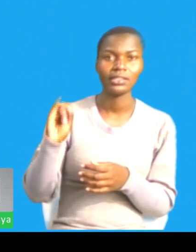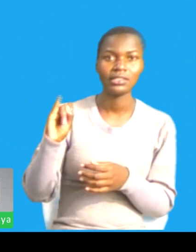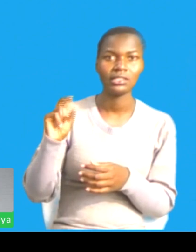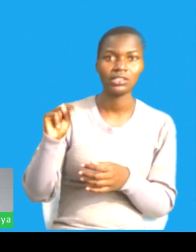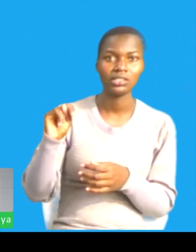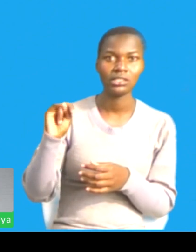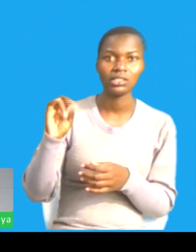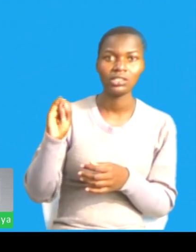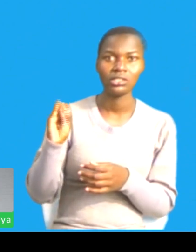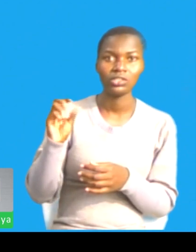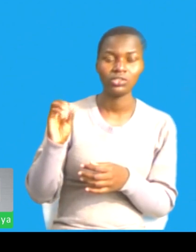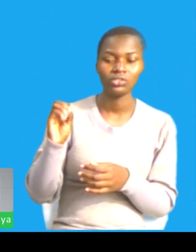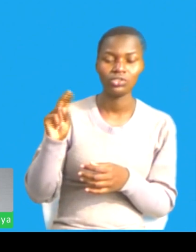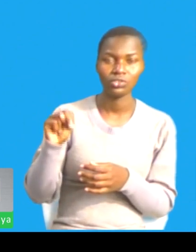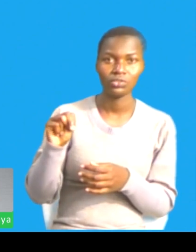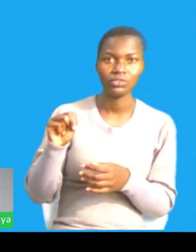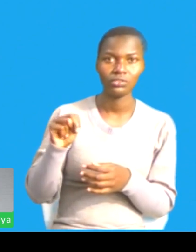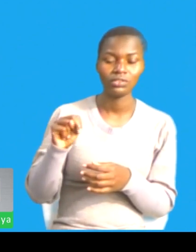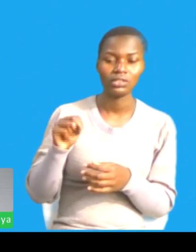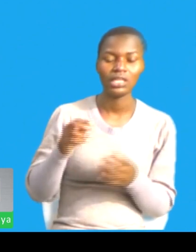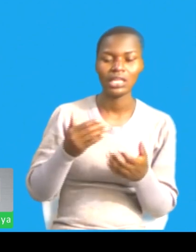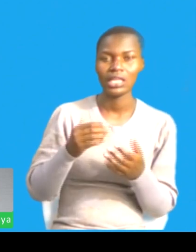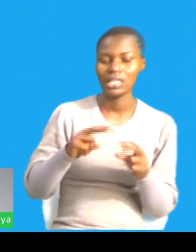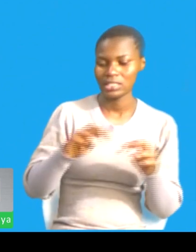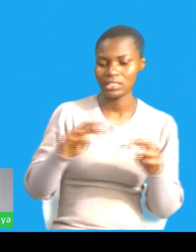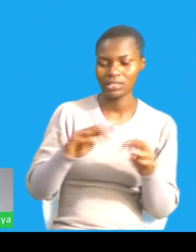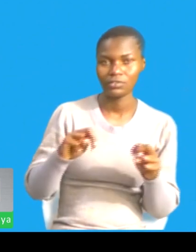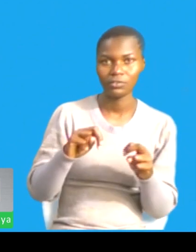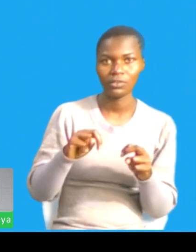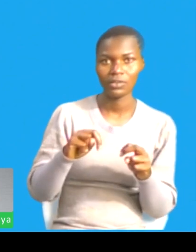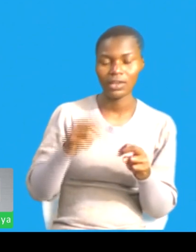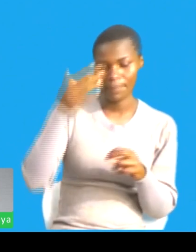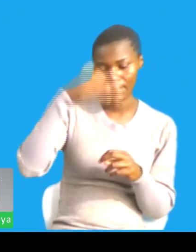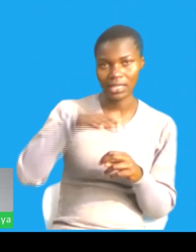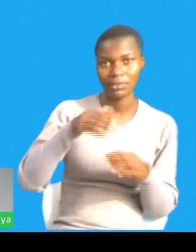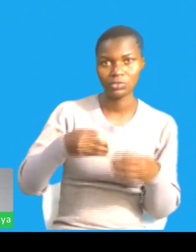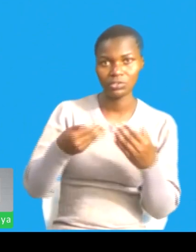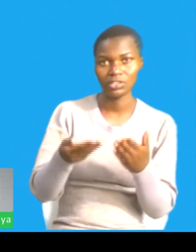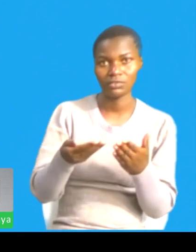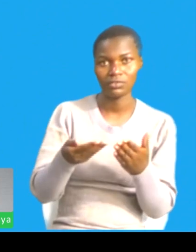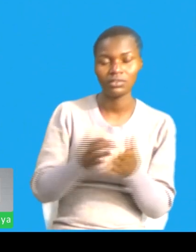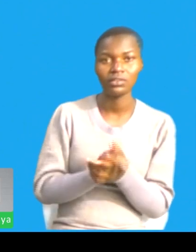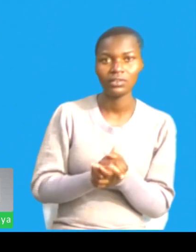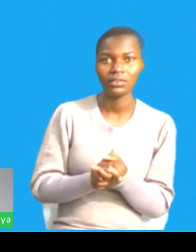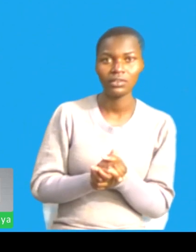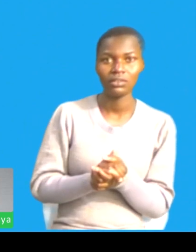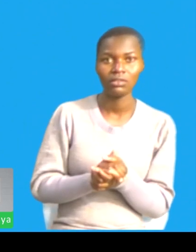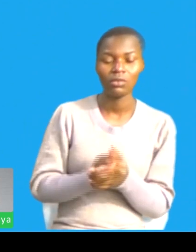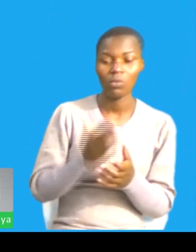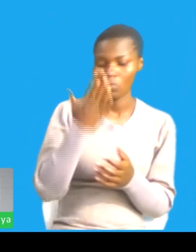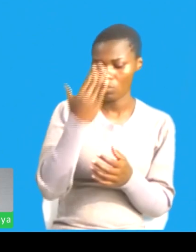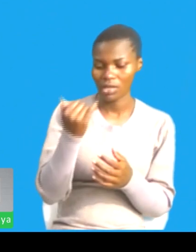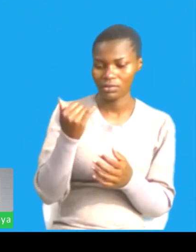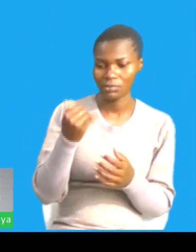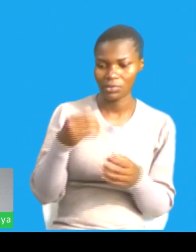that nitafute mbunge nimpatie petition yangu ndio iingie bungeni. Now hao wenyewe wako tayari bungeni. So why don't they take